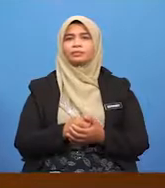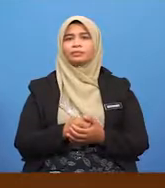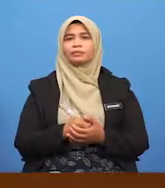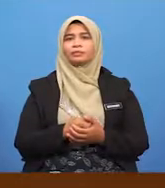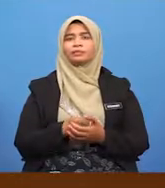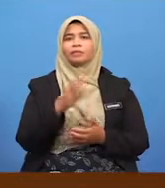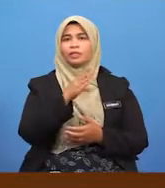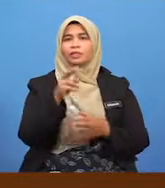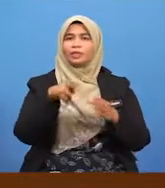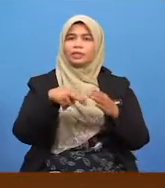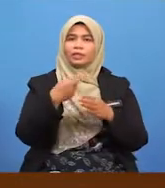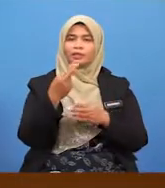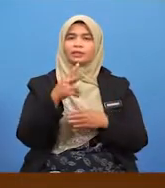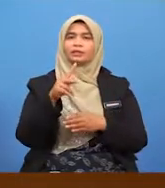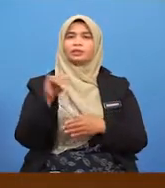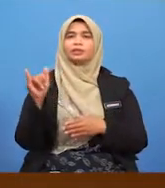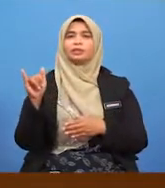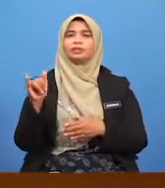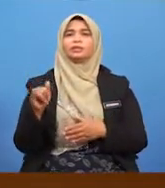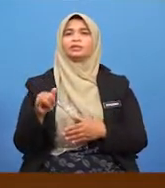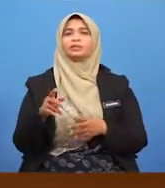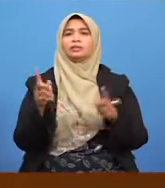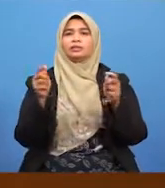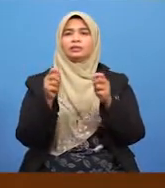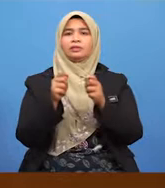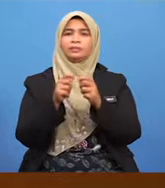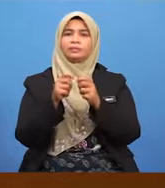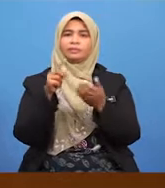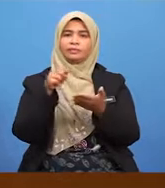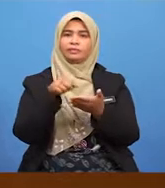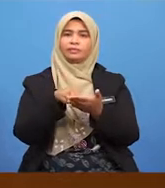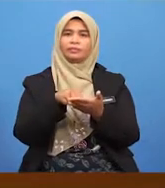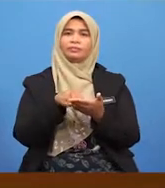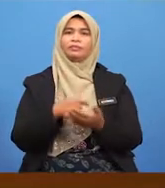dan hasilnya seperti ini